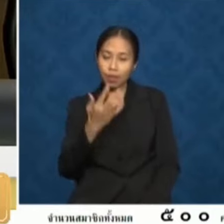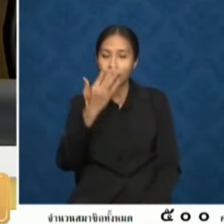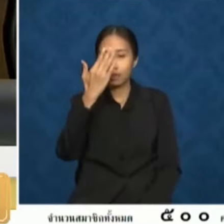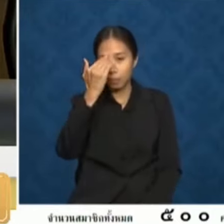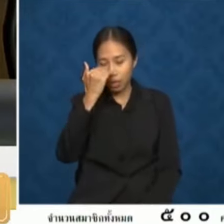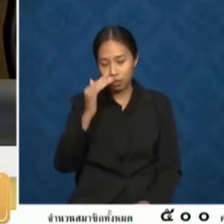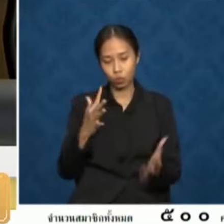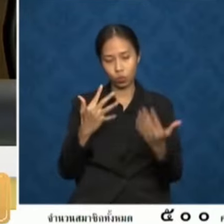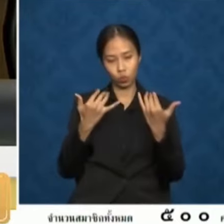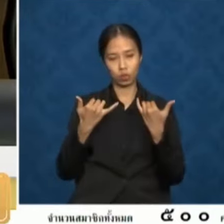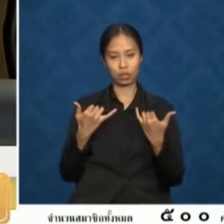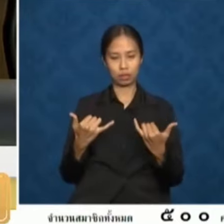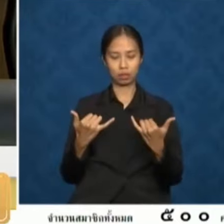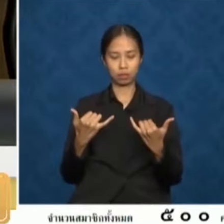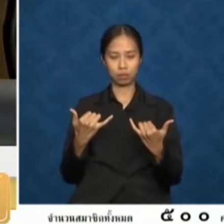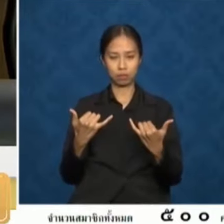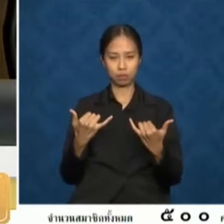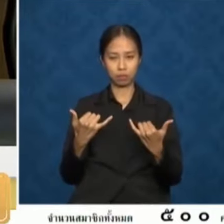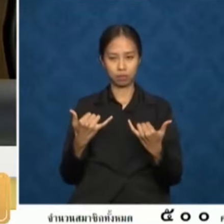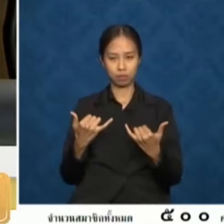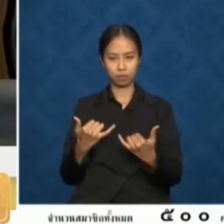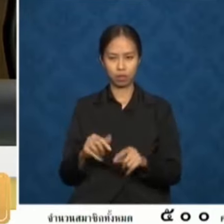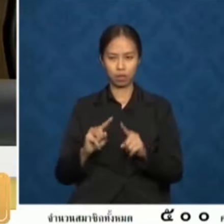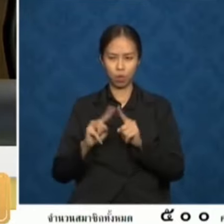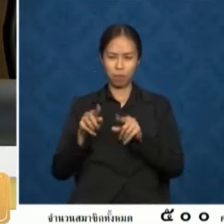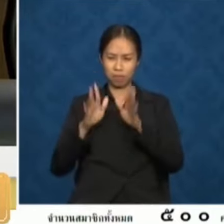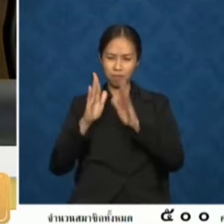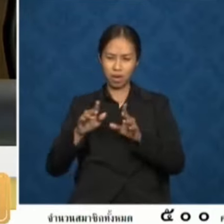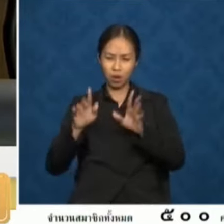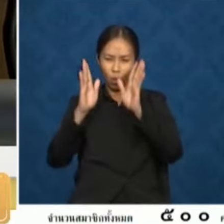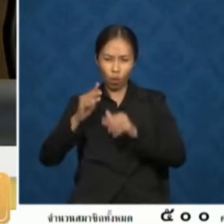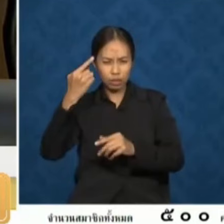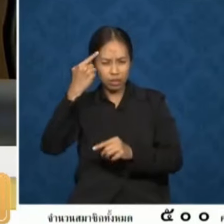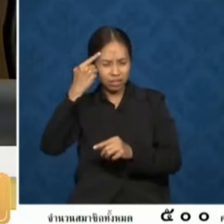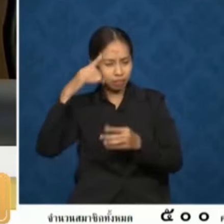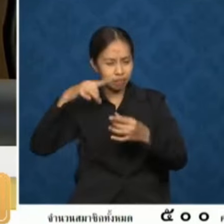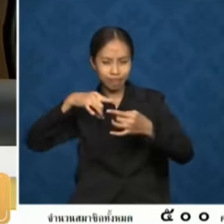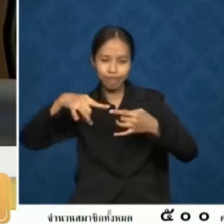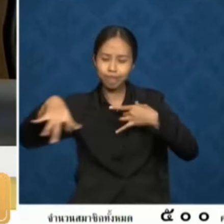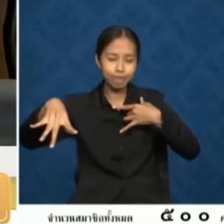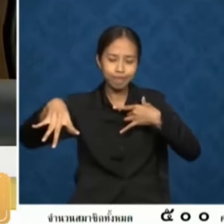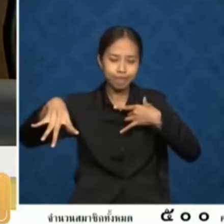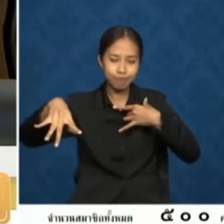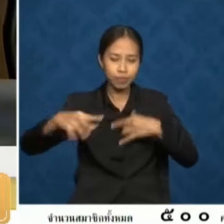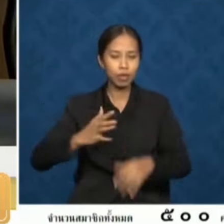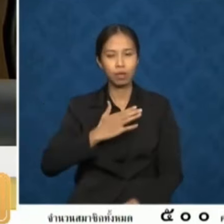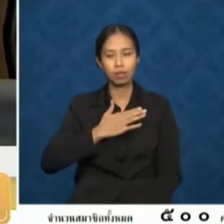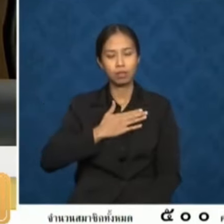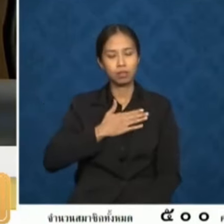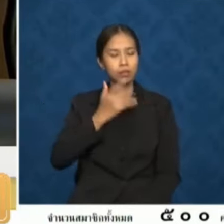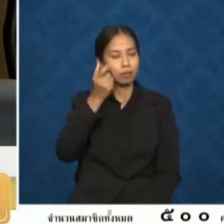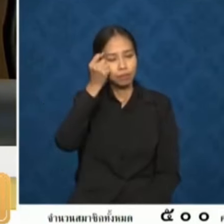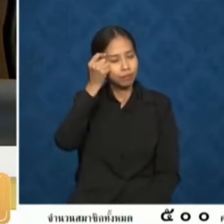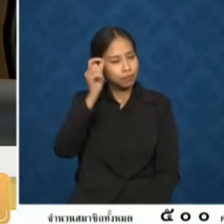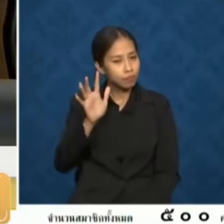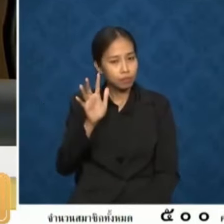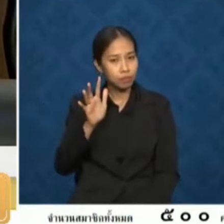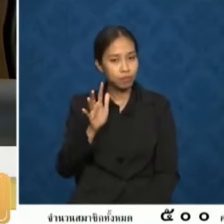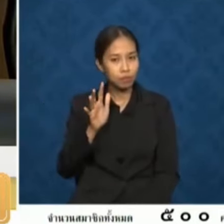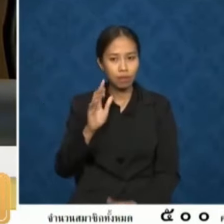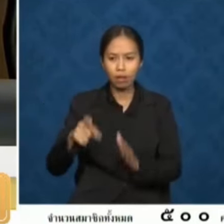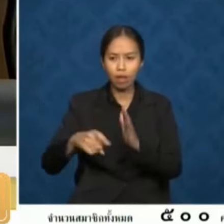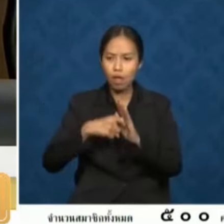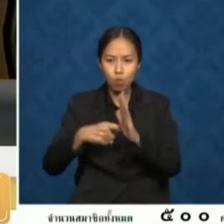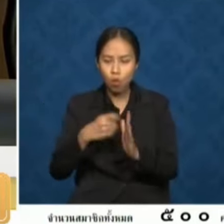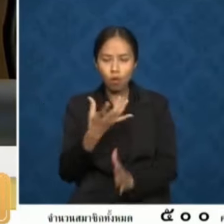วันนี้ธงมันไปไกลครับผมไม่เข้าใจจริงๆไม่รู้ที่มาจ